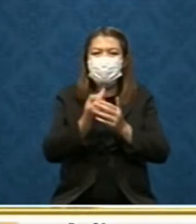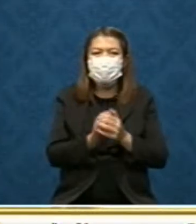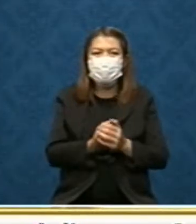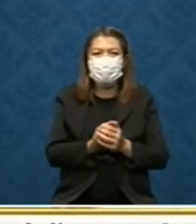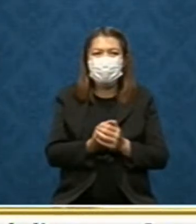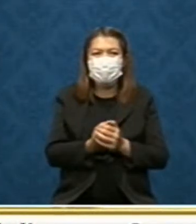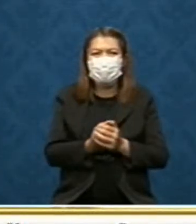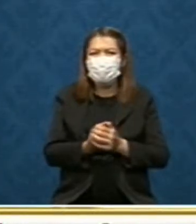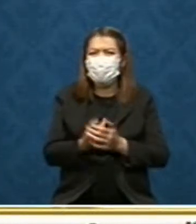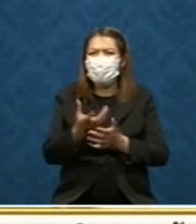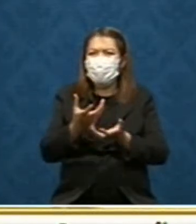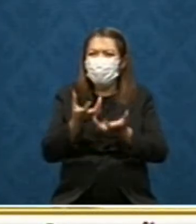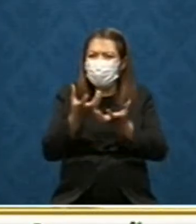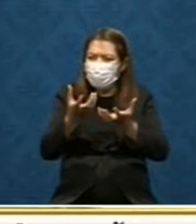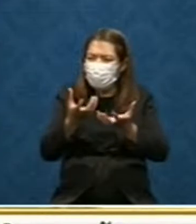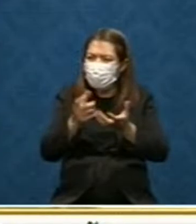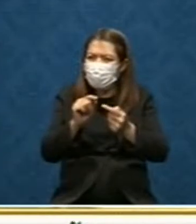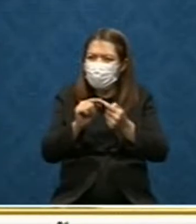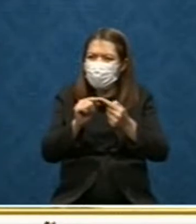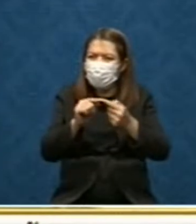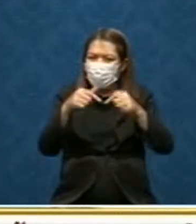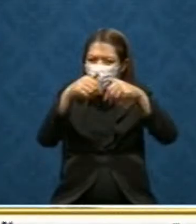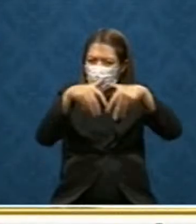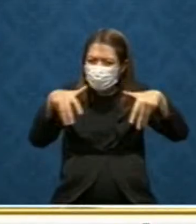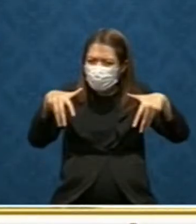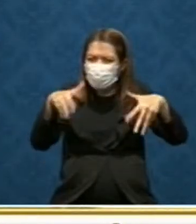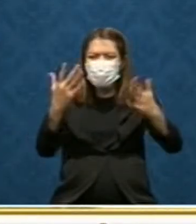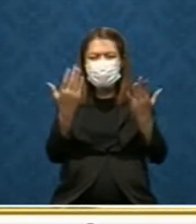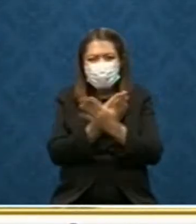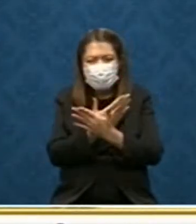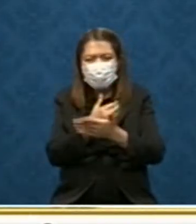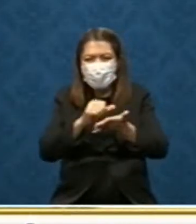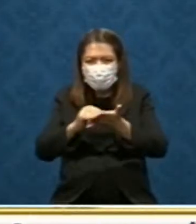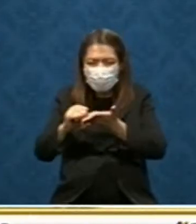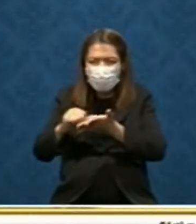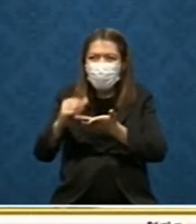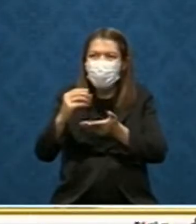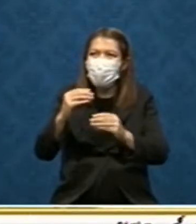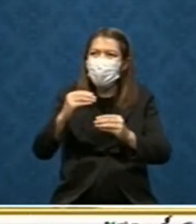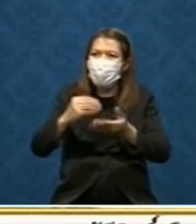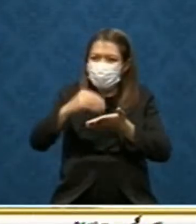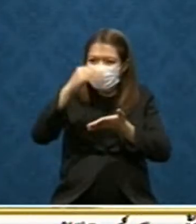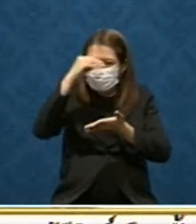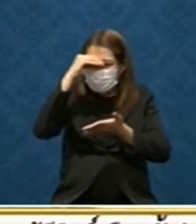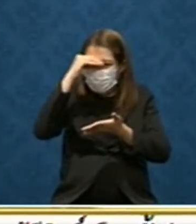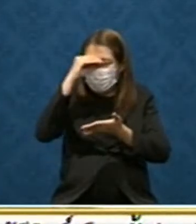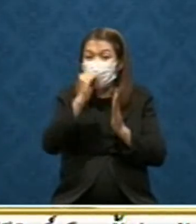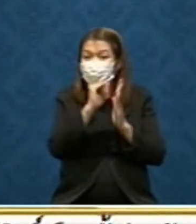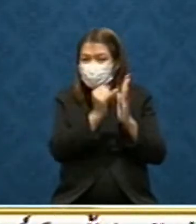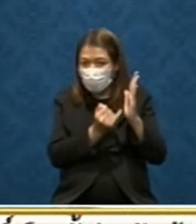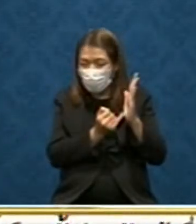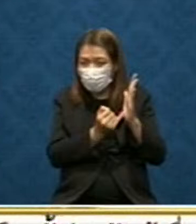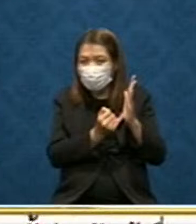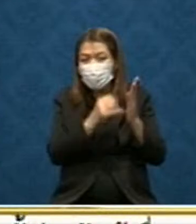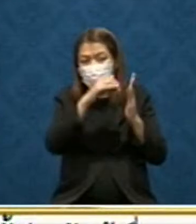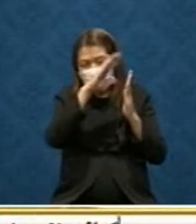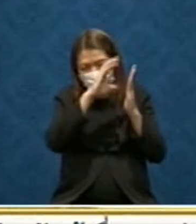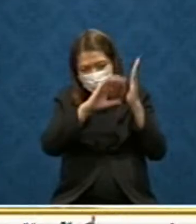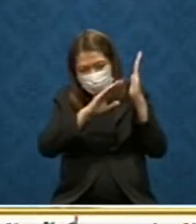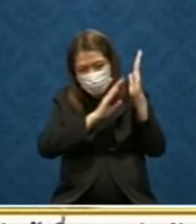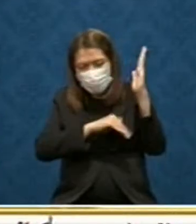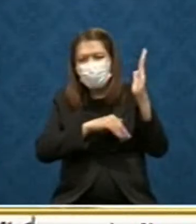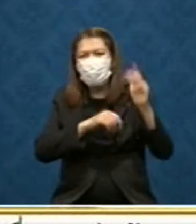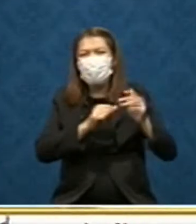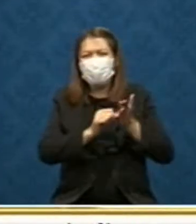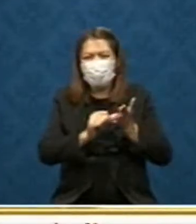้างมณฑฬกอะไรไ้ไปพังโครงสรางแ้ acrony …ระบบกศึษารรคภาคร